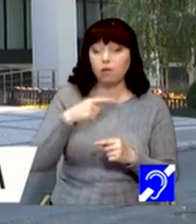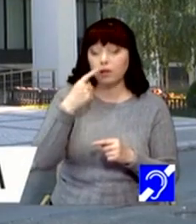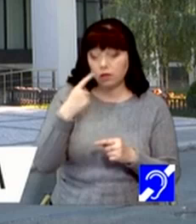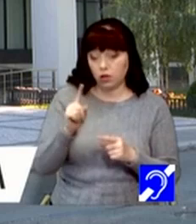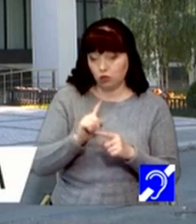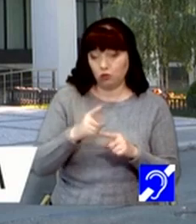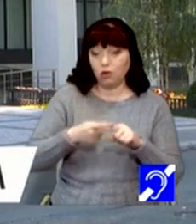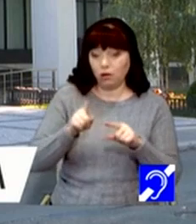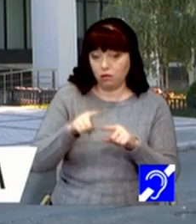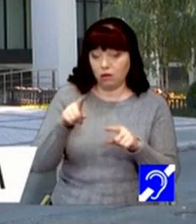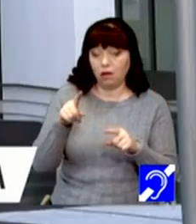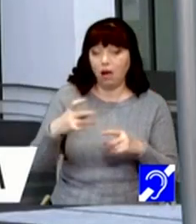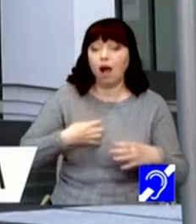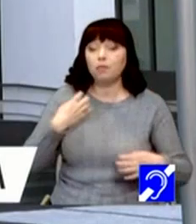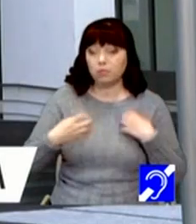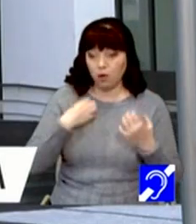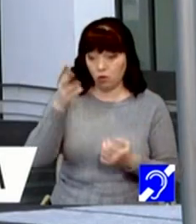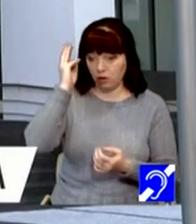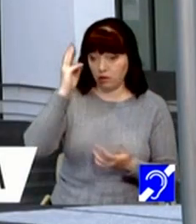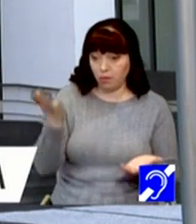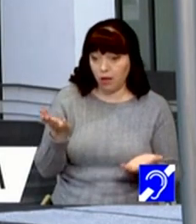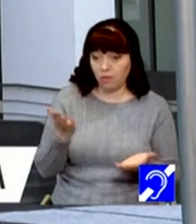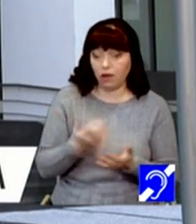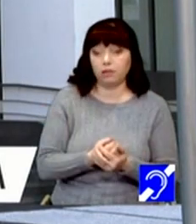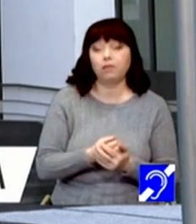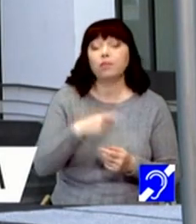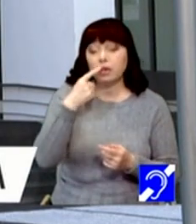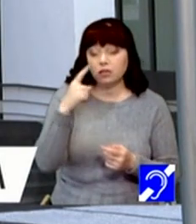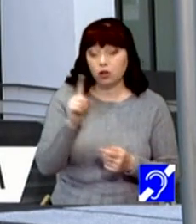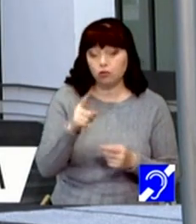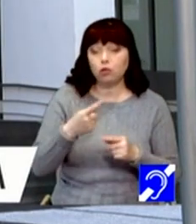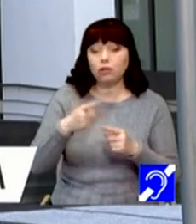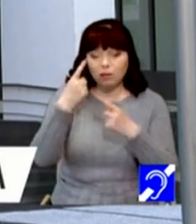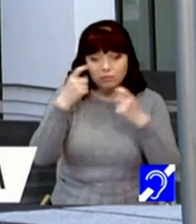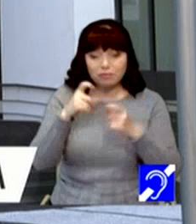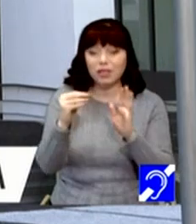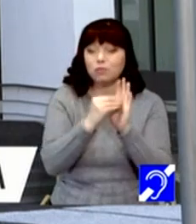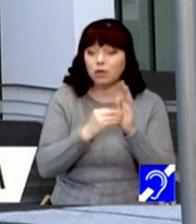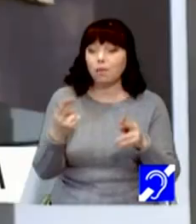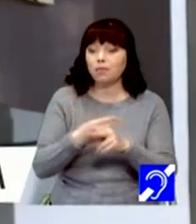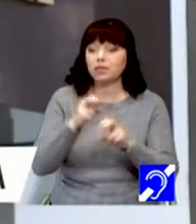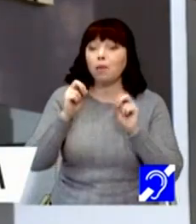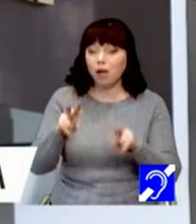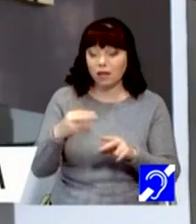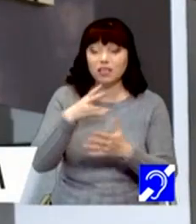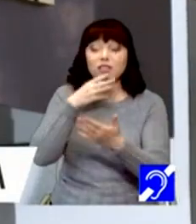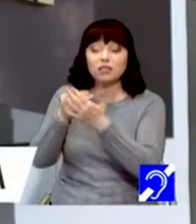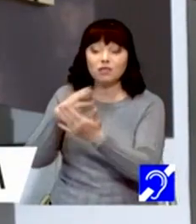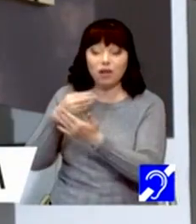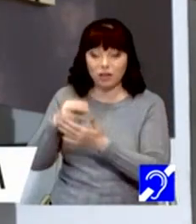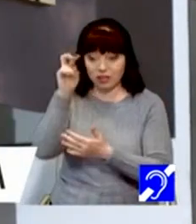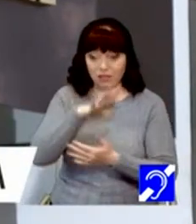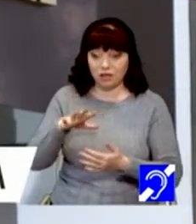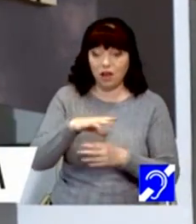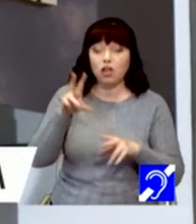cu o reacție la tensionare a misiunilor diplomatice potrivit mea enunțurile fac parte din Protocolul de a acestor țări ca urmare